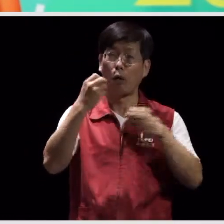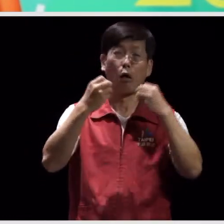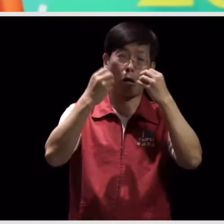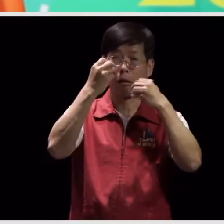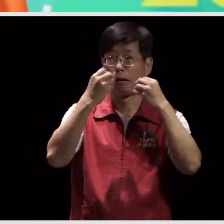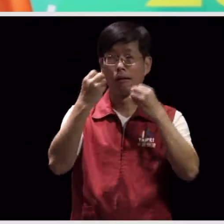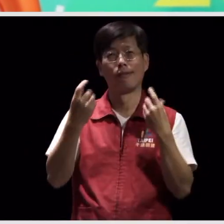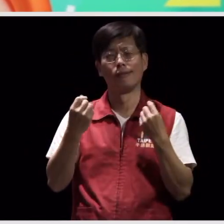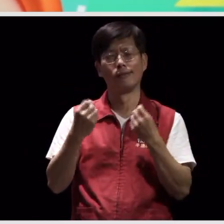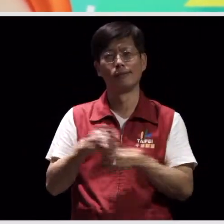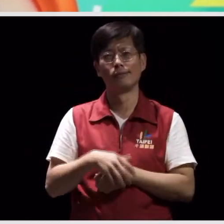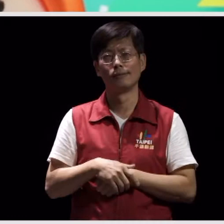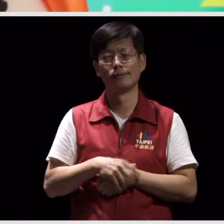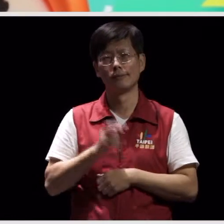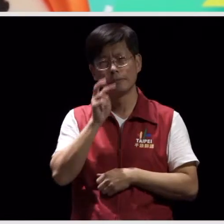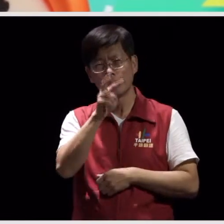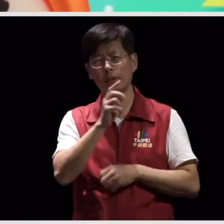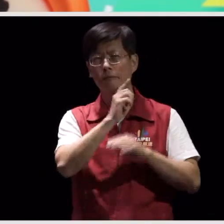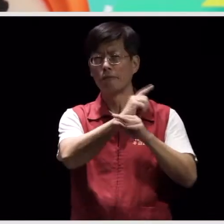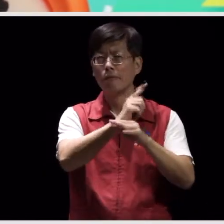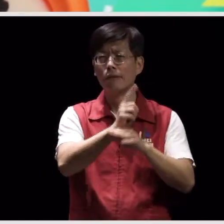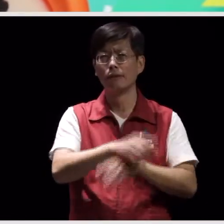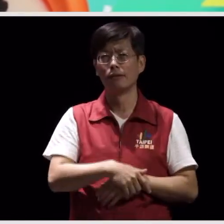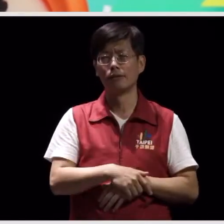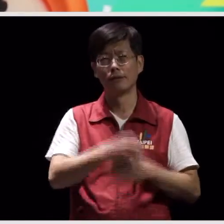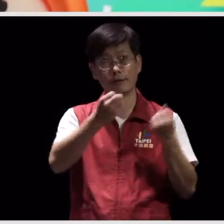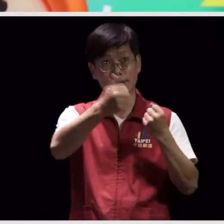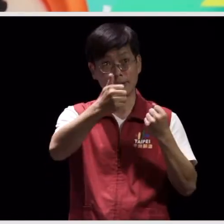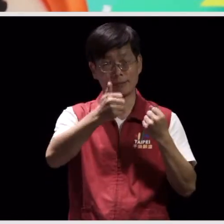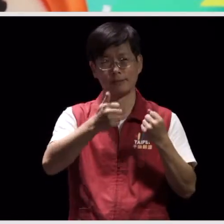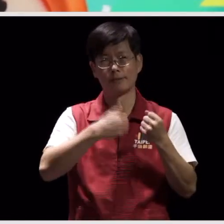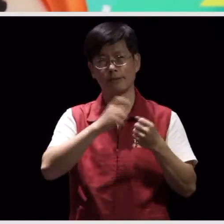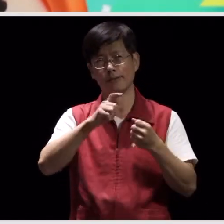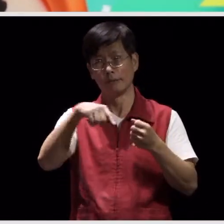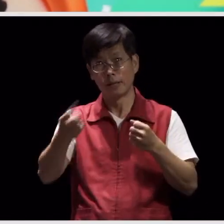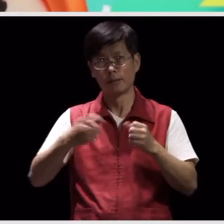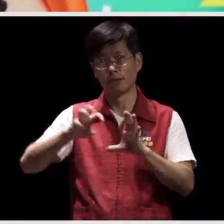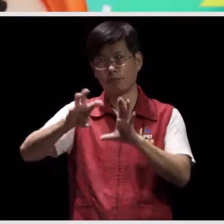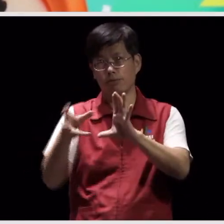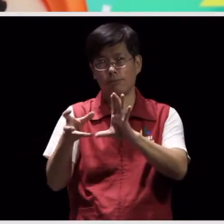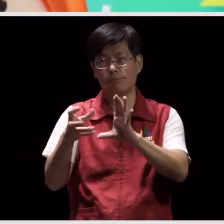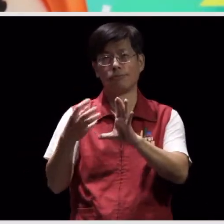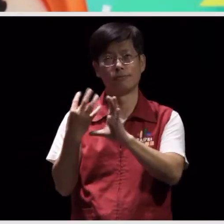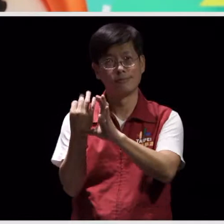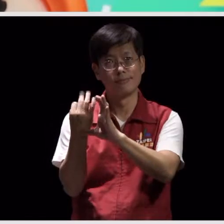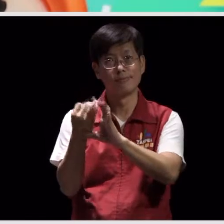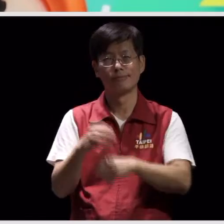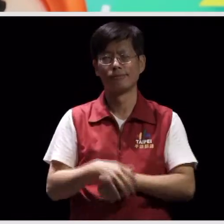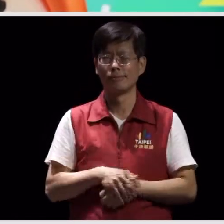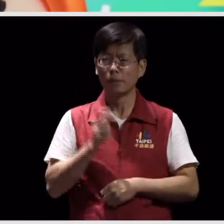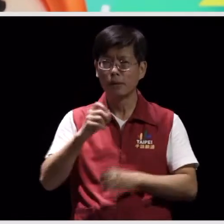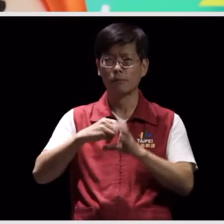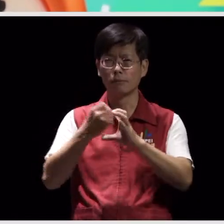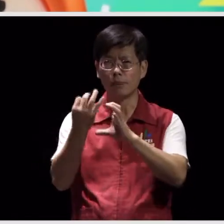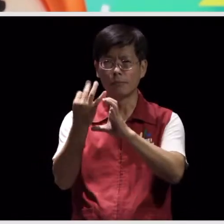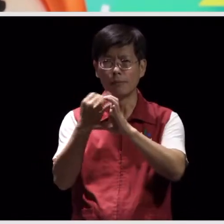的，然后就看到计程车嘛，那计程车司机，然后旁边有那种跳表的嘛，然后看到他就一直看，一直跳一